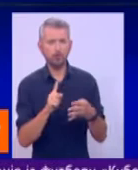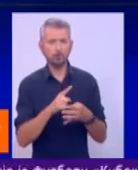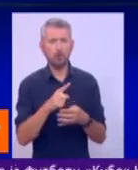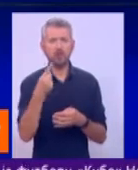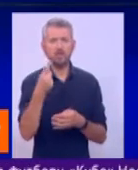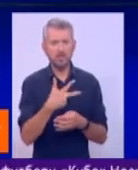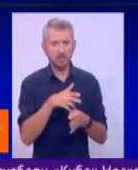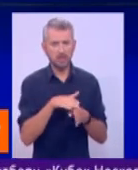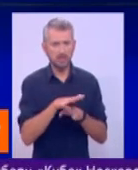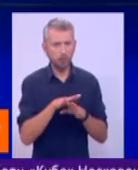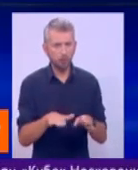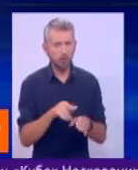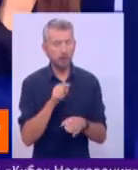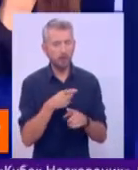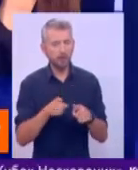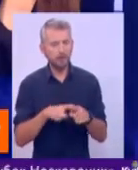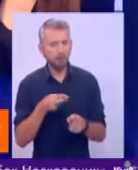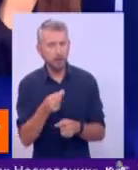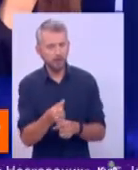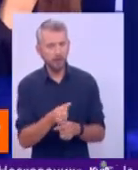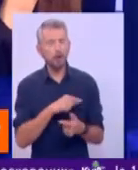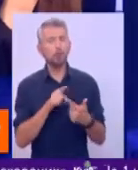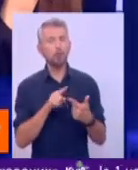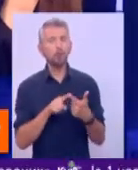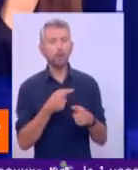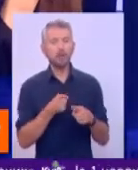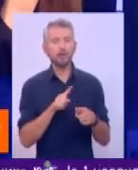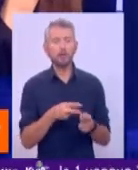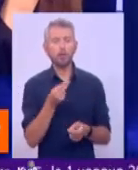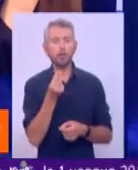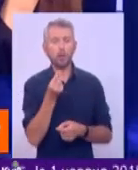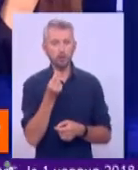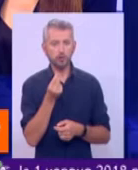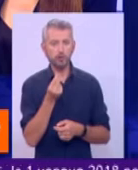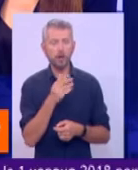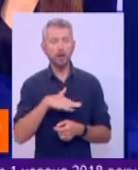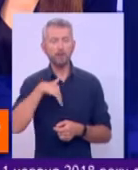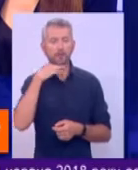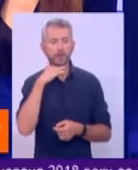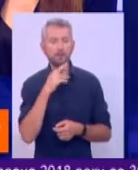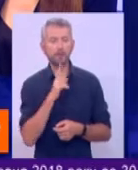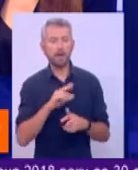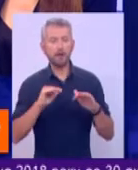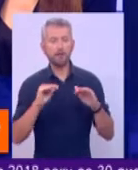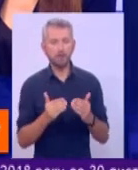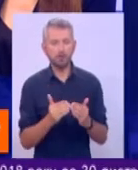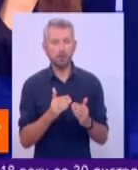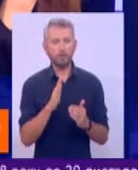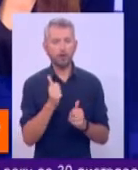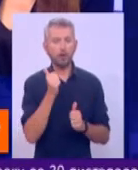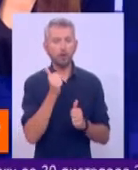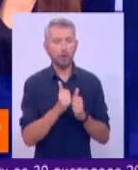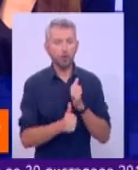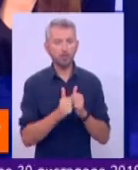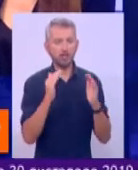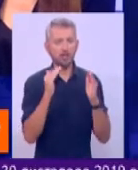не виконуються, це перше, а ви за це платите. По-друге, цих коштів вистачить. Як мінімум,